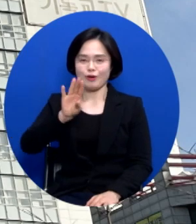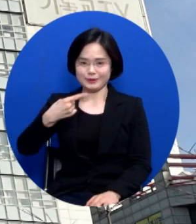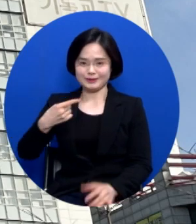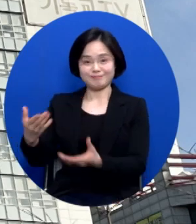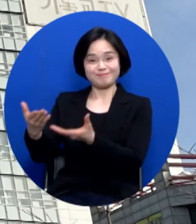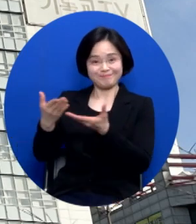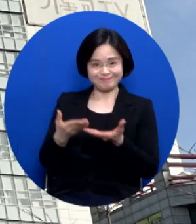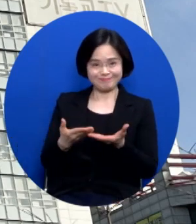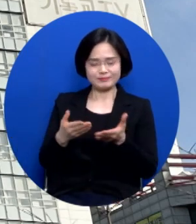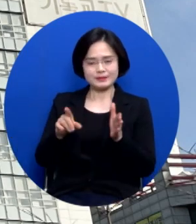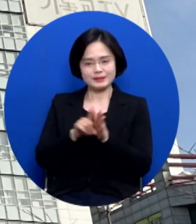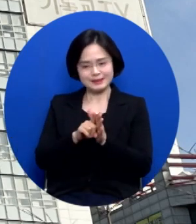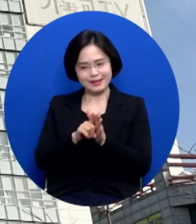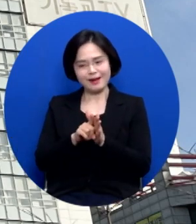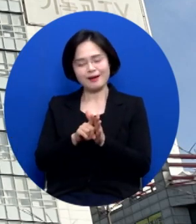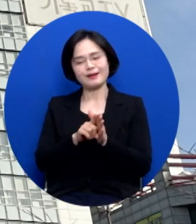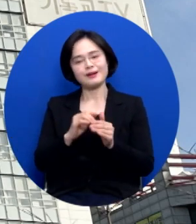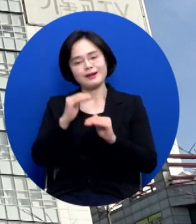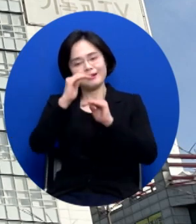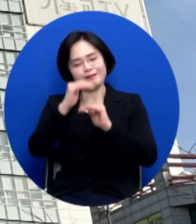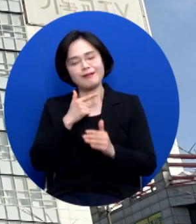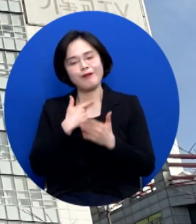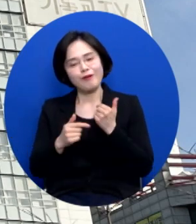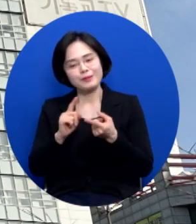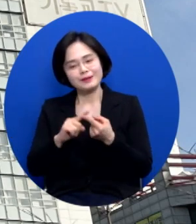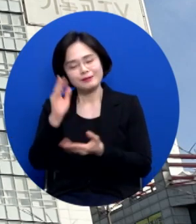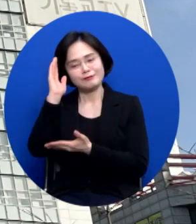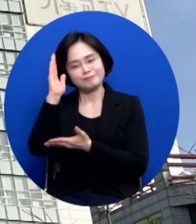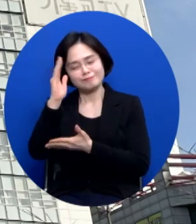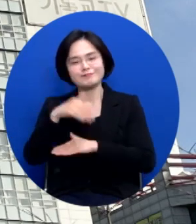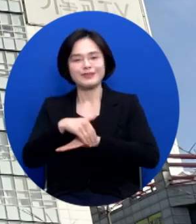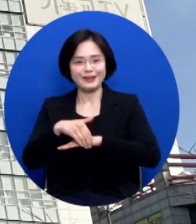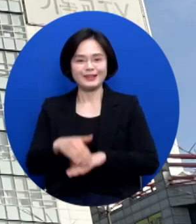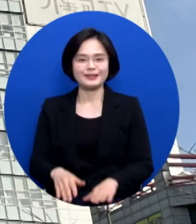신앙 여정과 공동체에 관한 경험을 나눌 예정입니다.